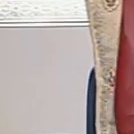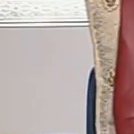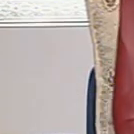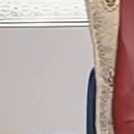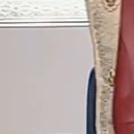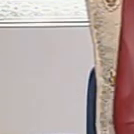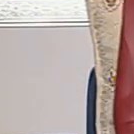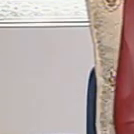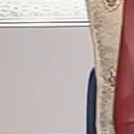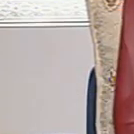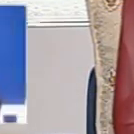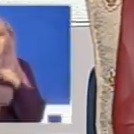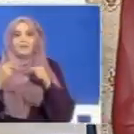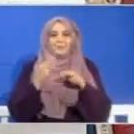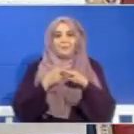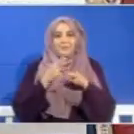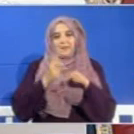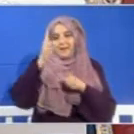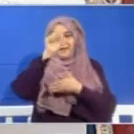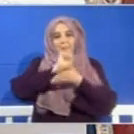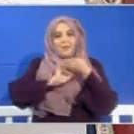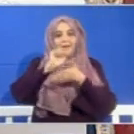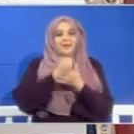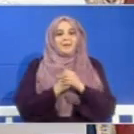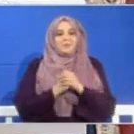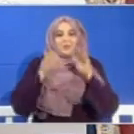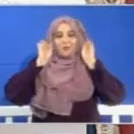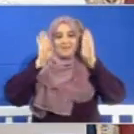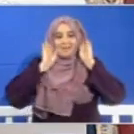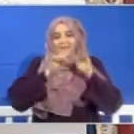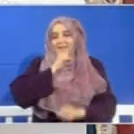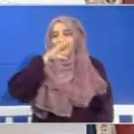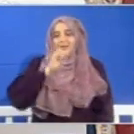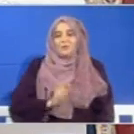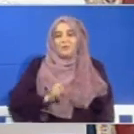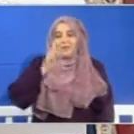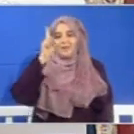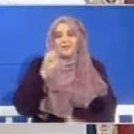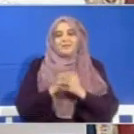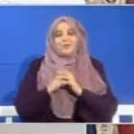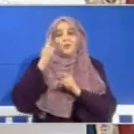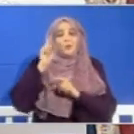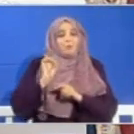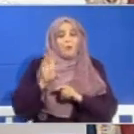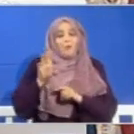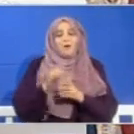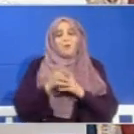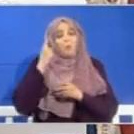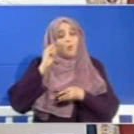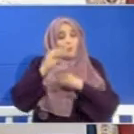بسم الله الرحمن الرحيم، والصلاة والسلام على الرسول الكريم والنبي العظيم والمبعوث رحمة